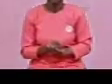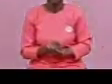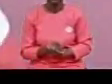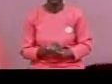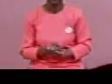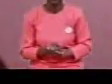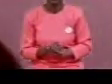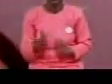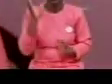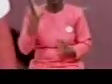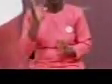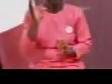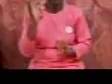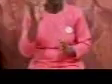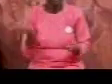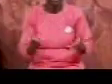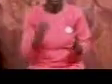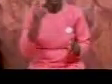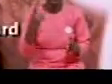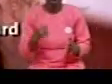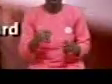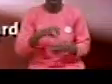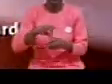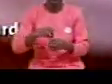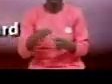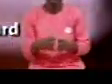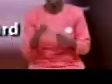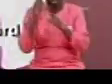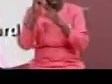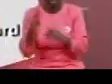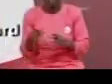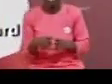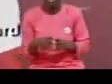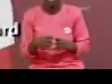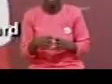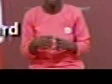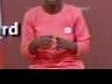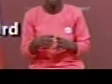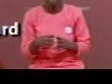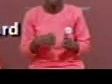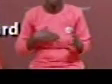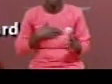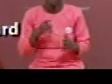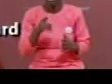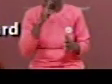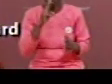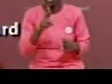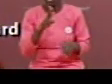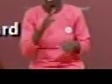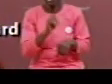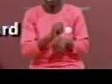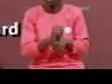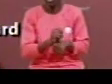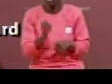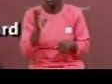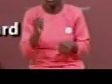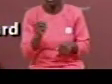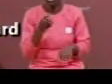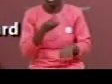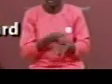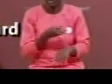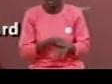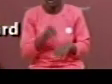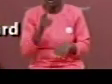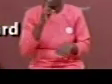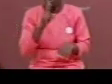القهوة مجد بيه. حطها عندك يا صلاح. مجد بيه ما تاخذنيش، حضرتك شغال ليل ونهار وطحن نفسك في الشغل. وأنت عارف إن أنا